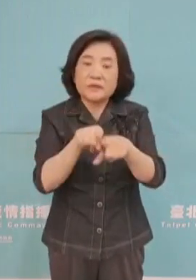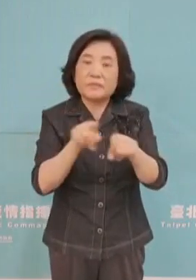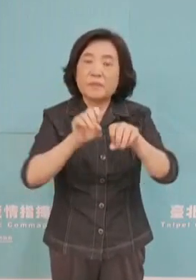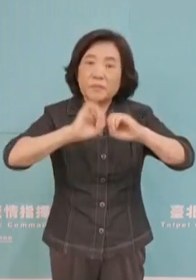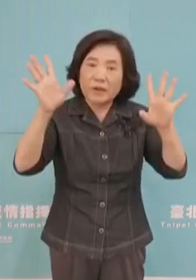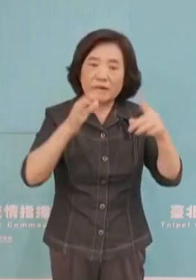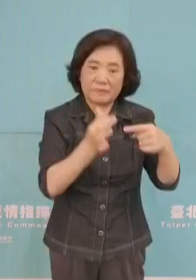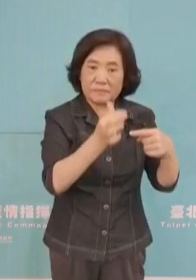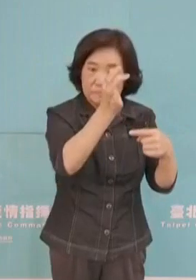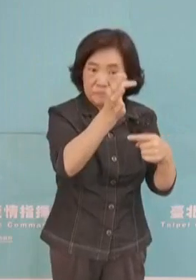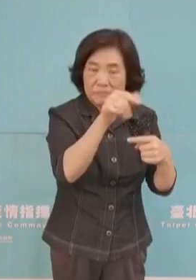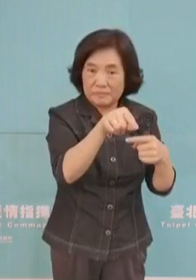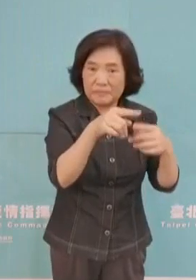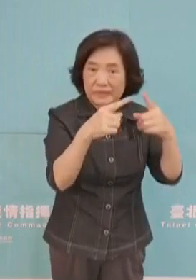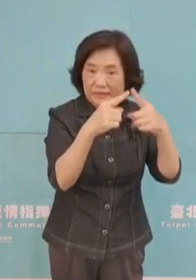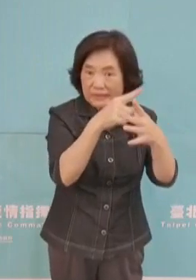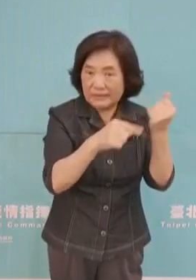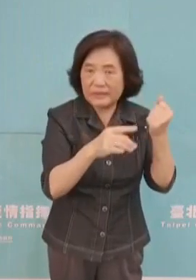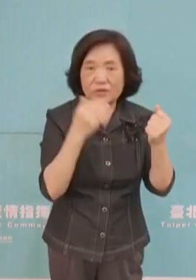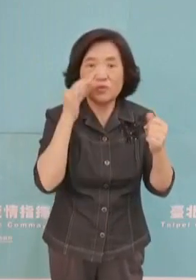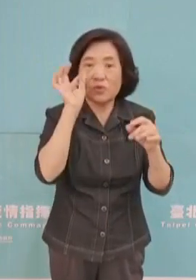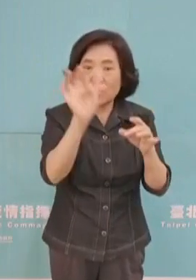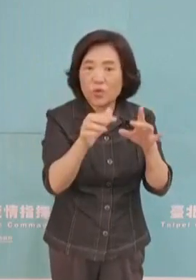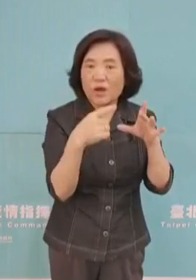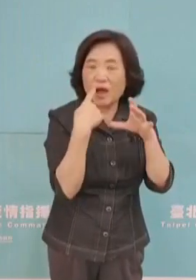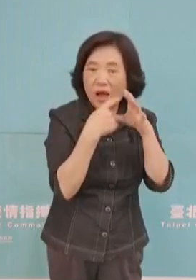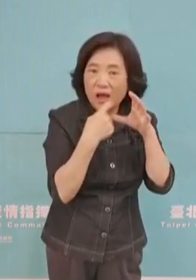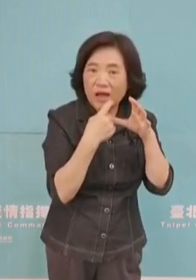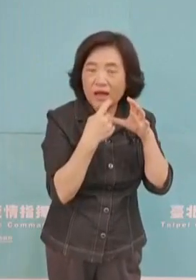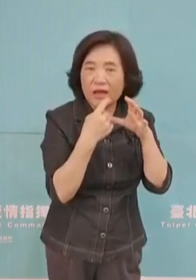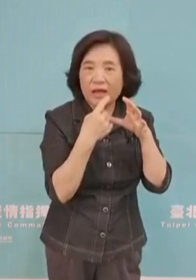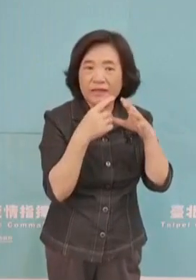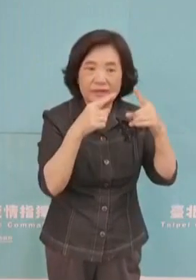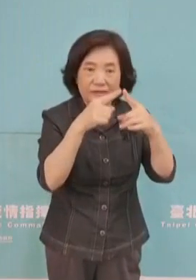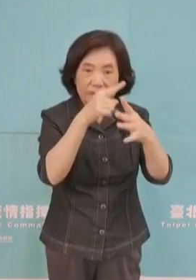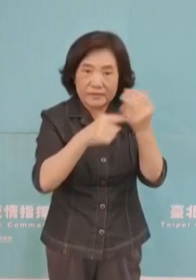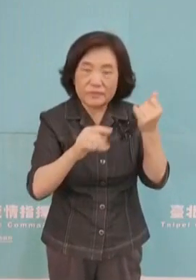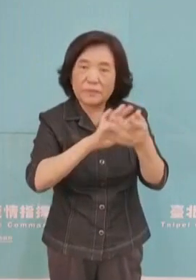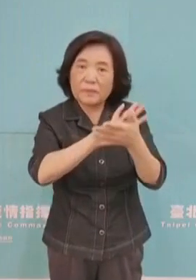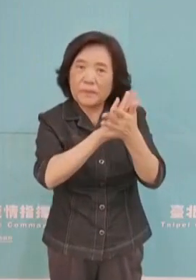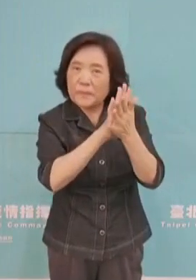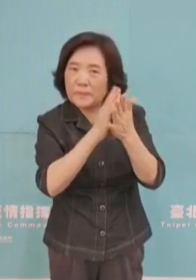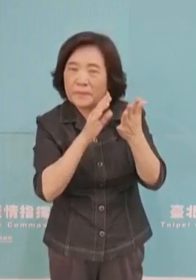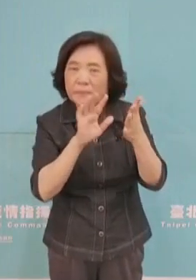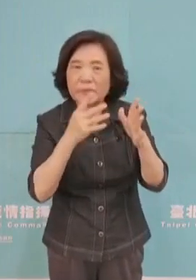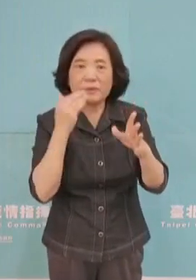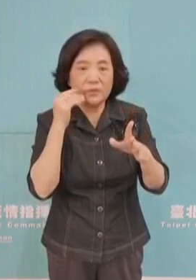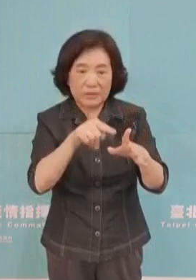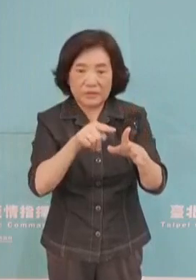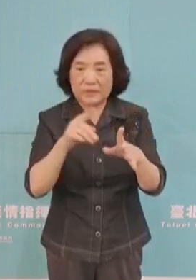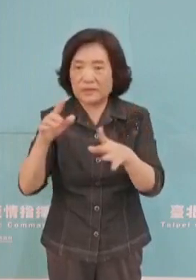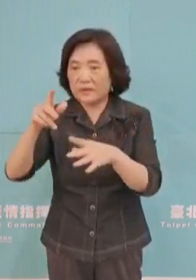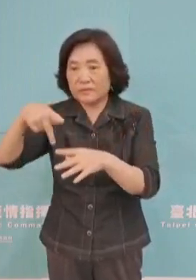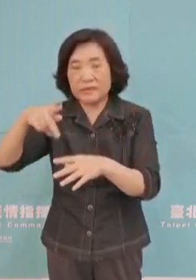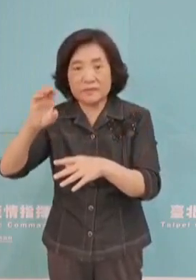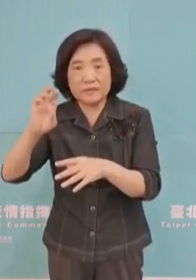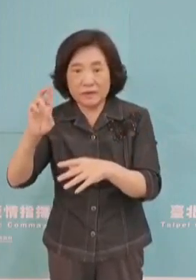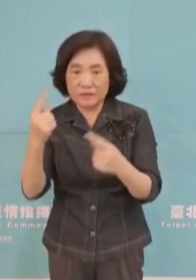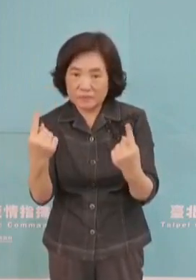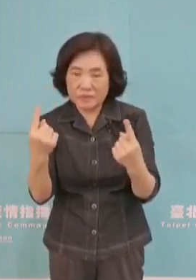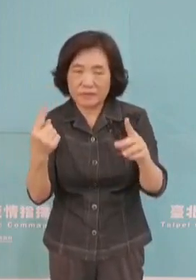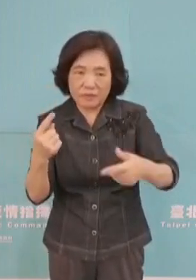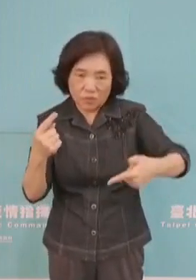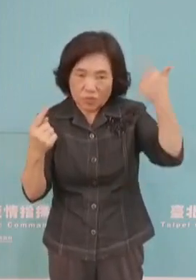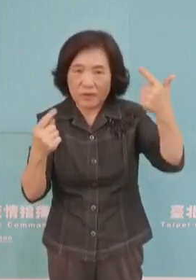确诊人数哈。用快筛人数的变化大概可以早3天了比目前的确诊人数